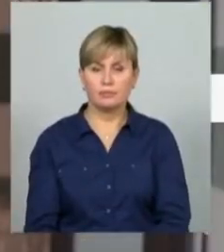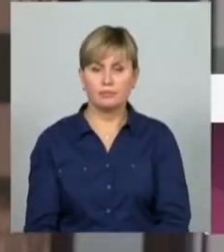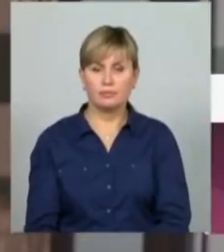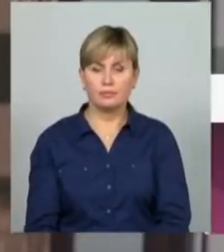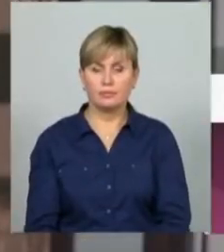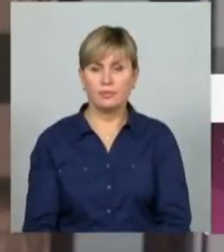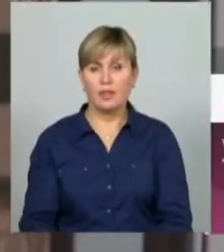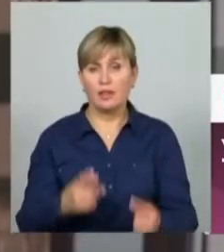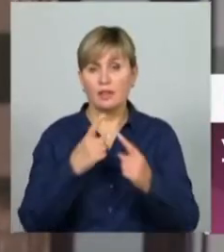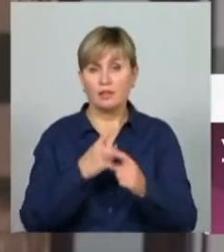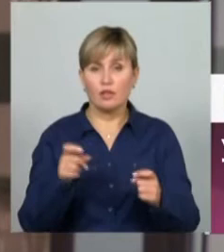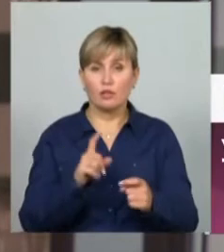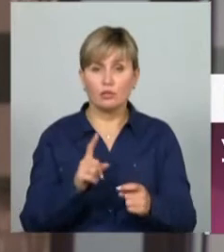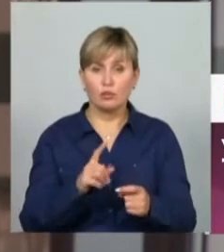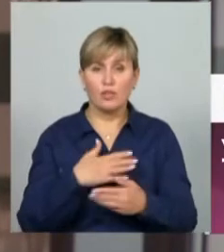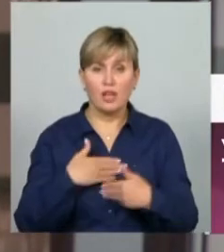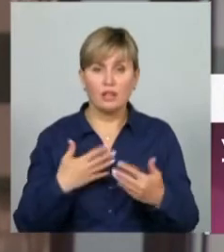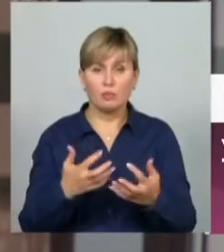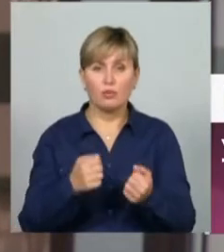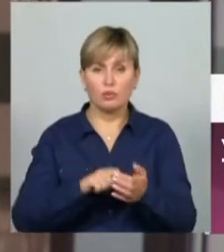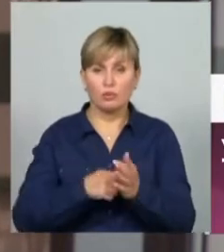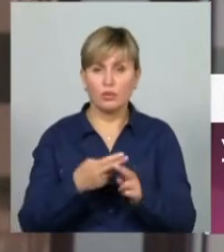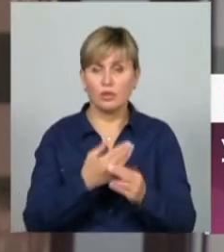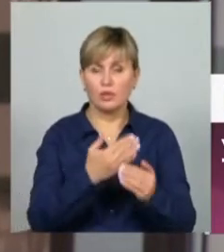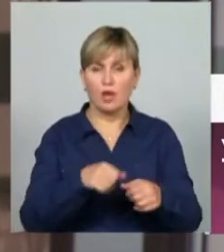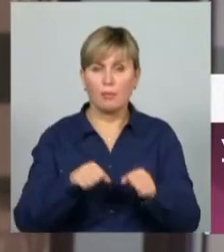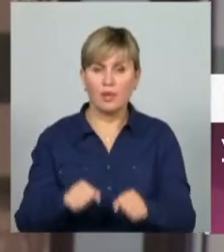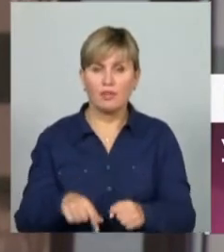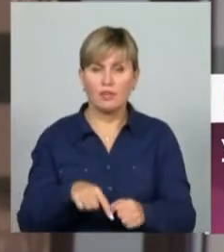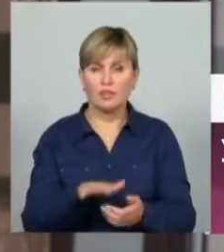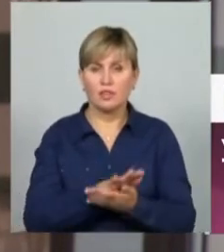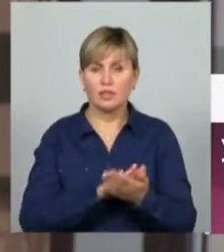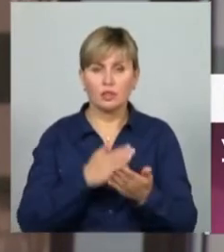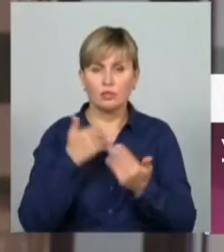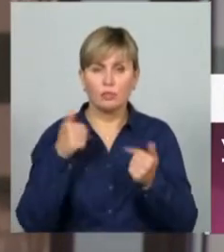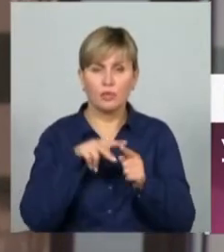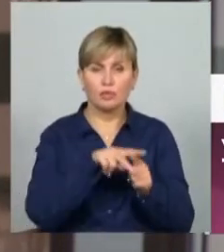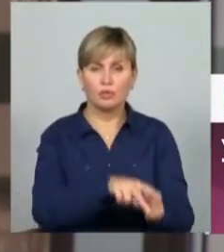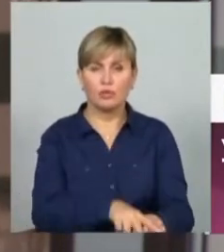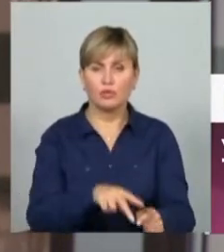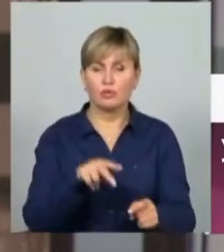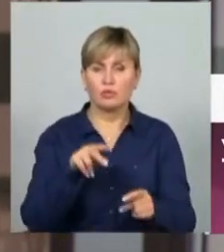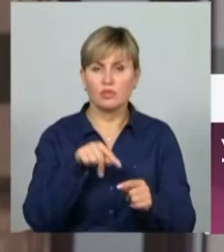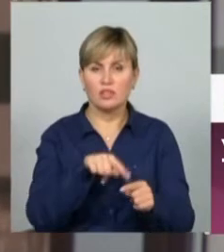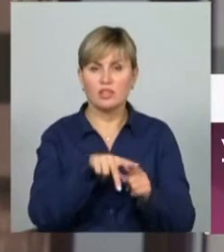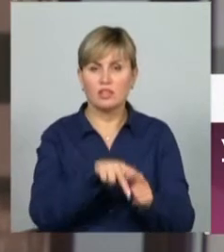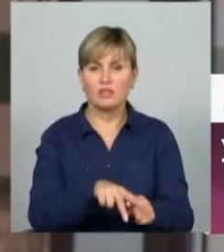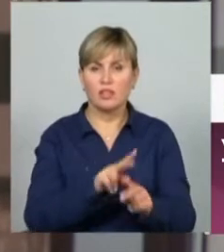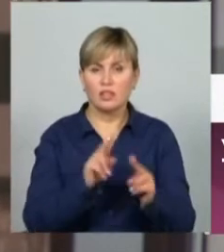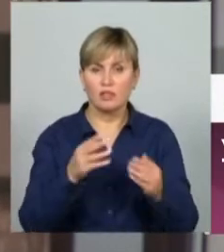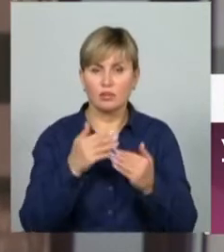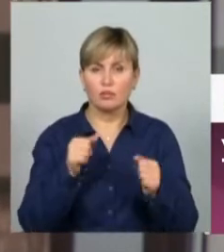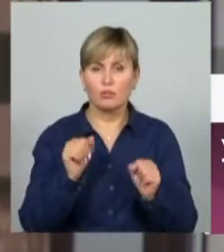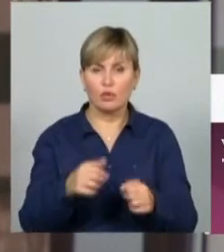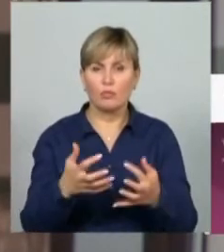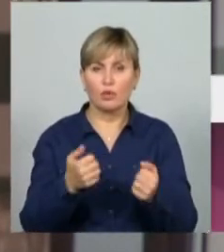сказано, заявляет о том, что не хотят получать ключи. Это их право, то есть здесь нет не принудительно кого-то заставить сделать ремонт. Они